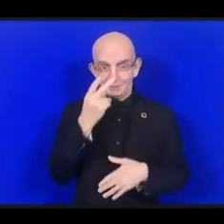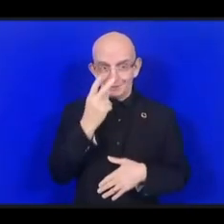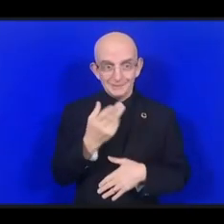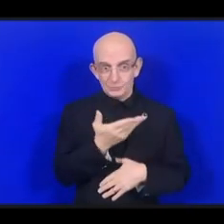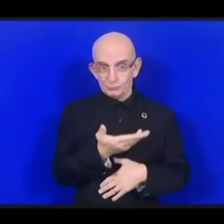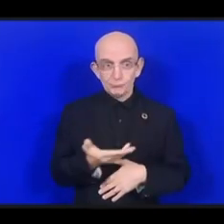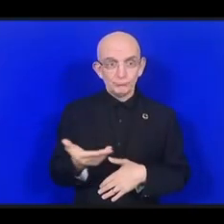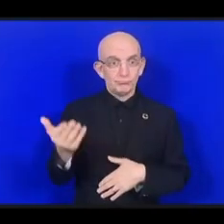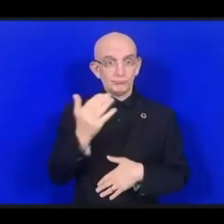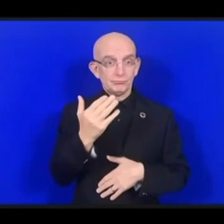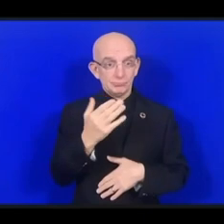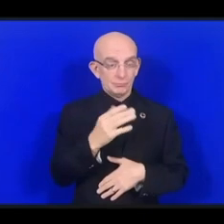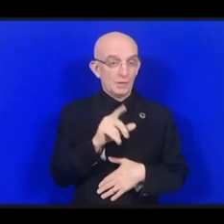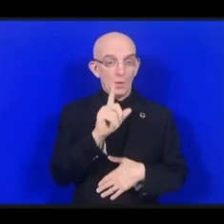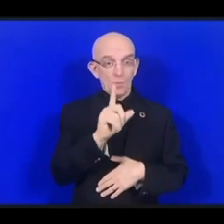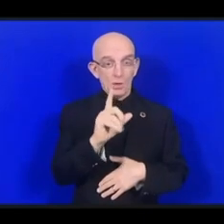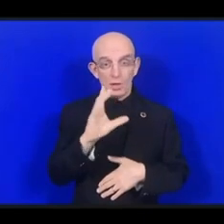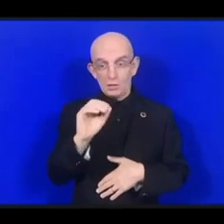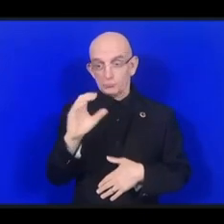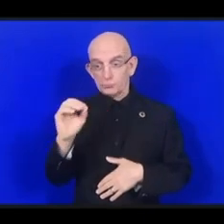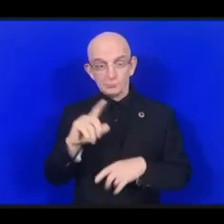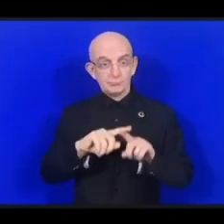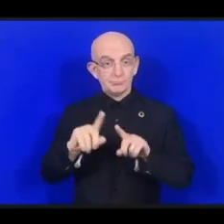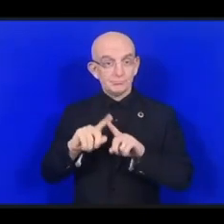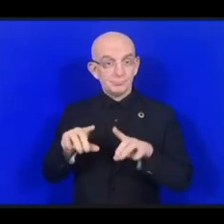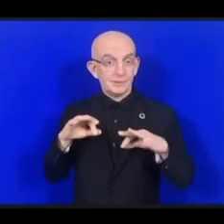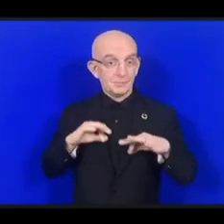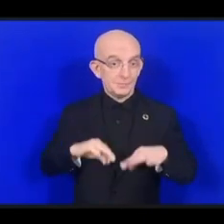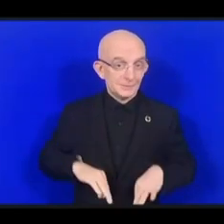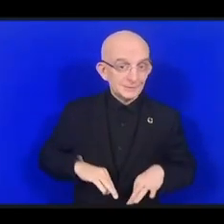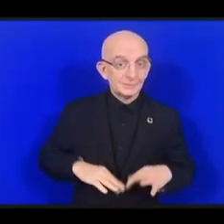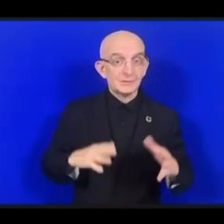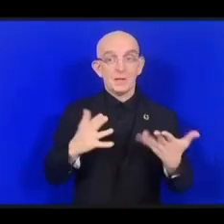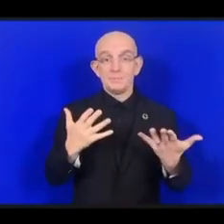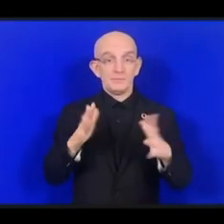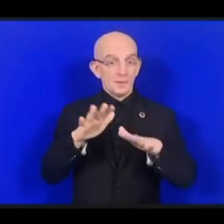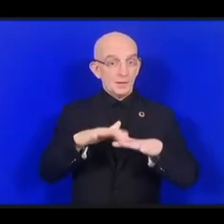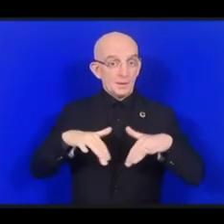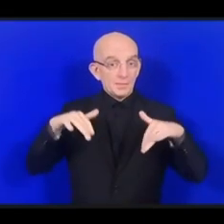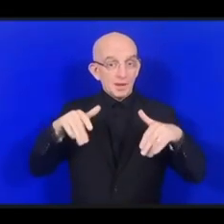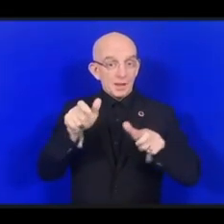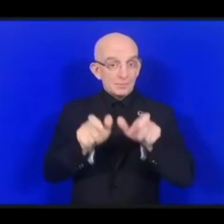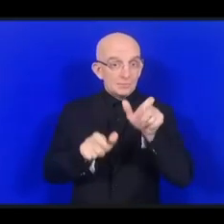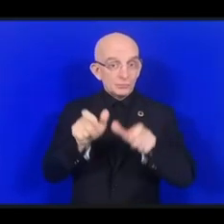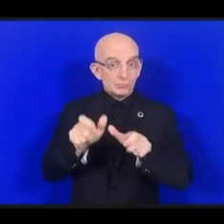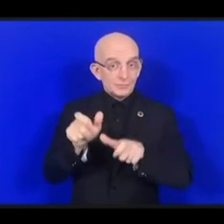化社区的100多个部长、议员和首席执行官，以及数以千名这个